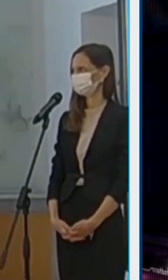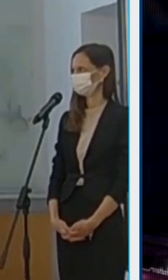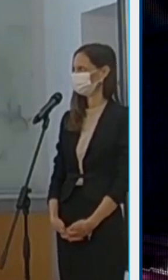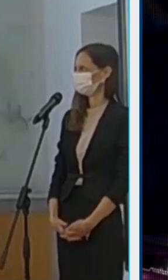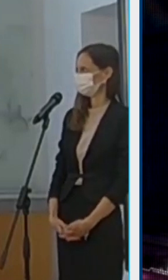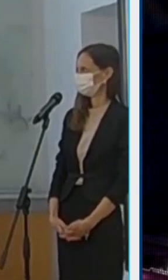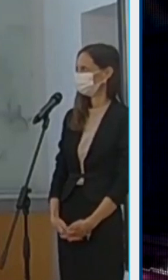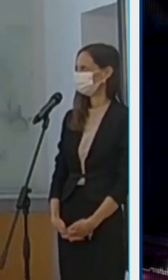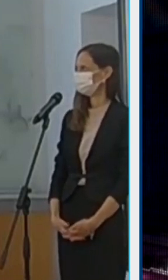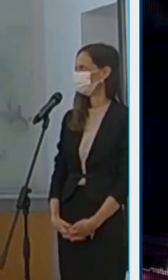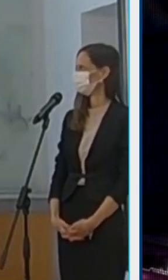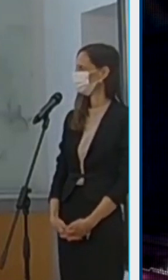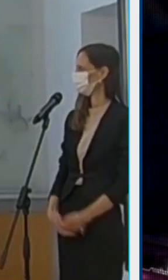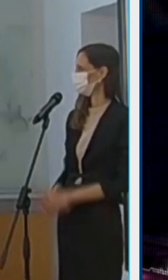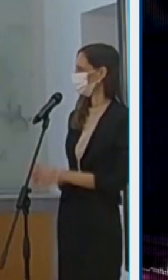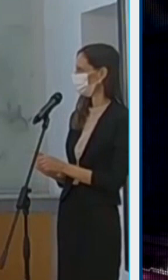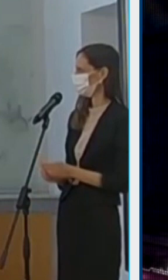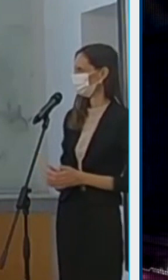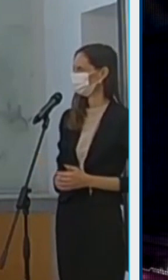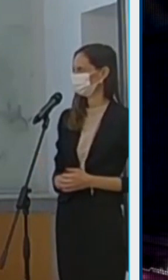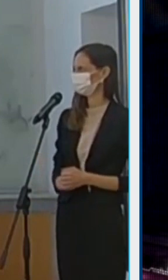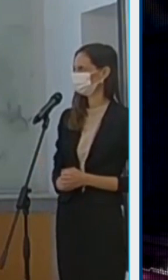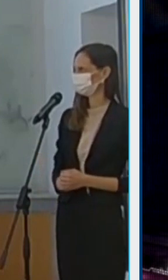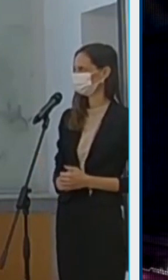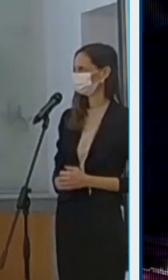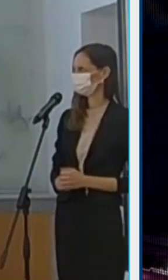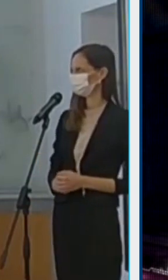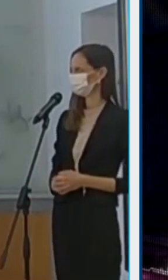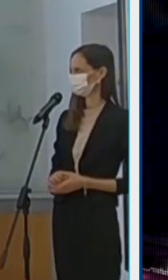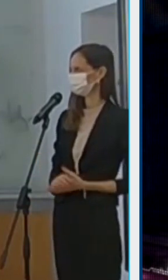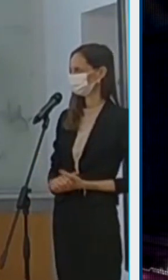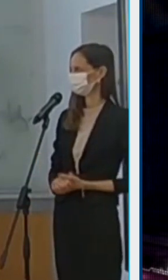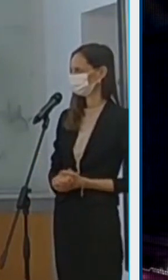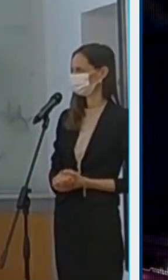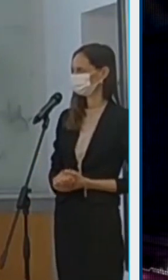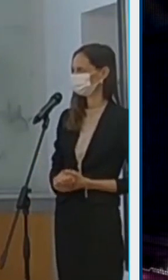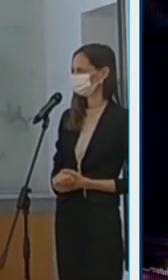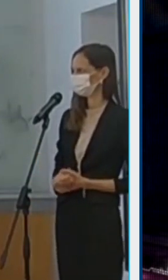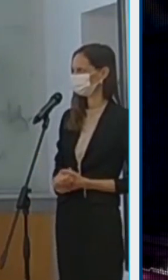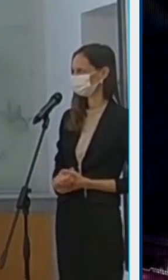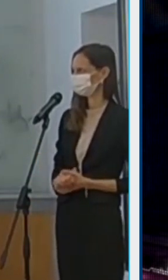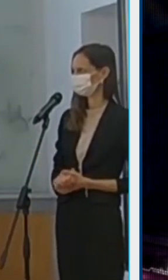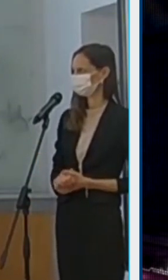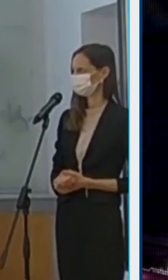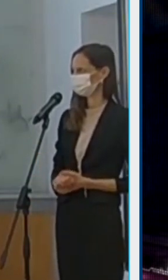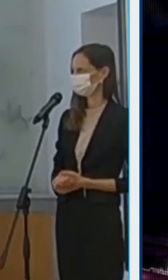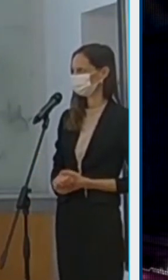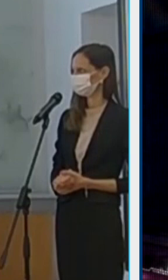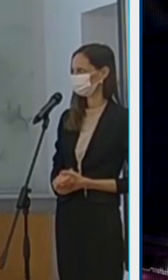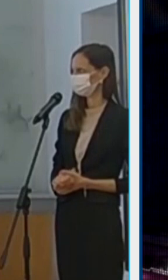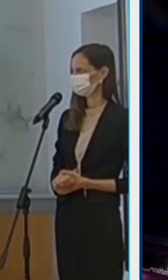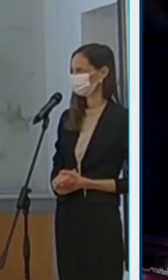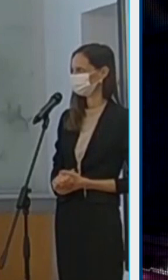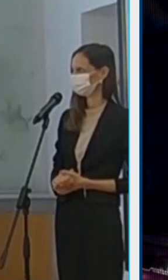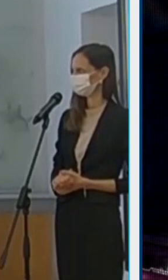Zahodnega Balkana, kjer bo slovensko predsedstvo na najvišji ravni opravilo strateško razpravo o